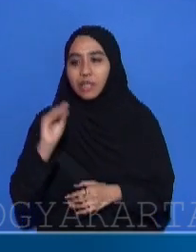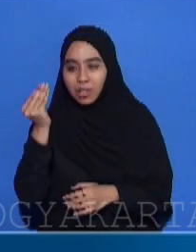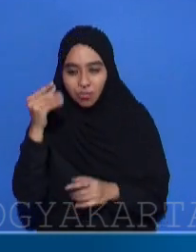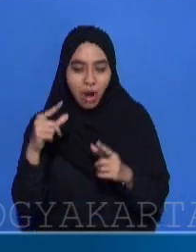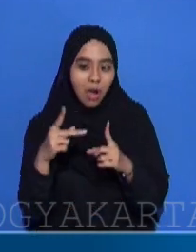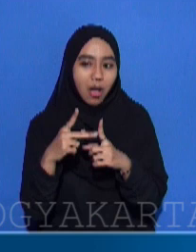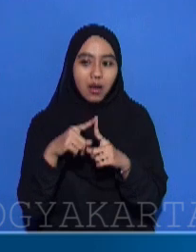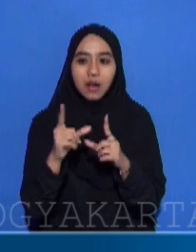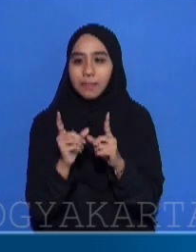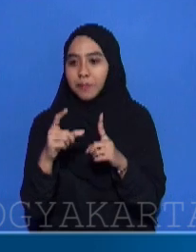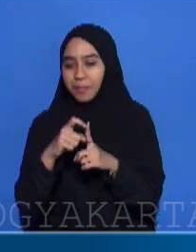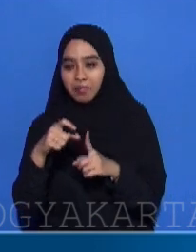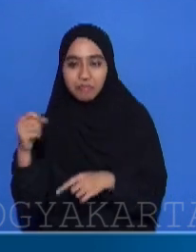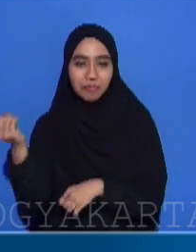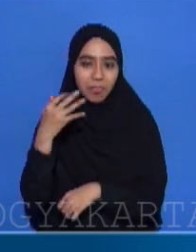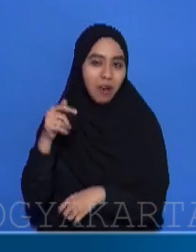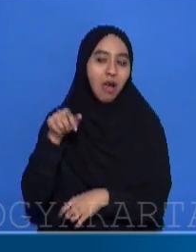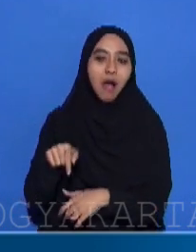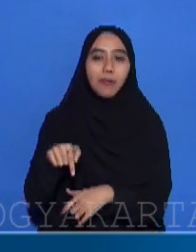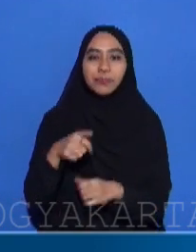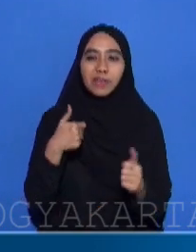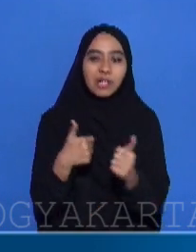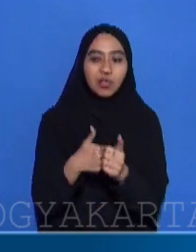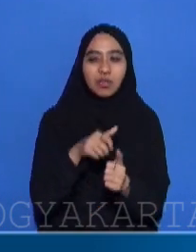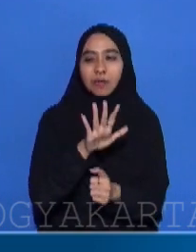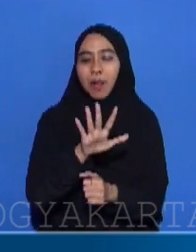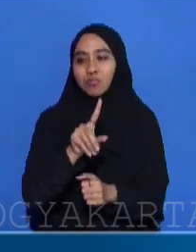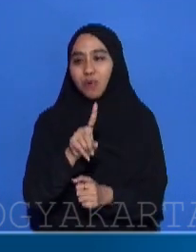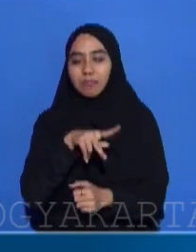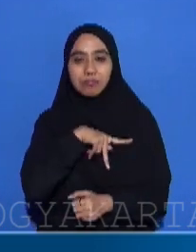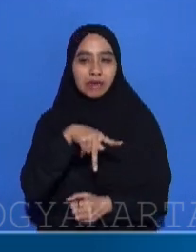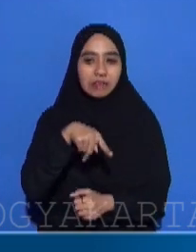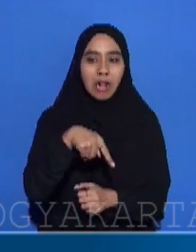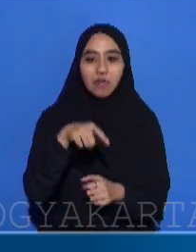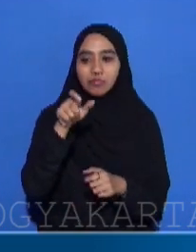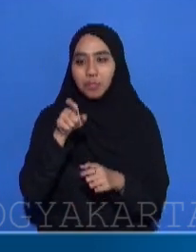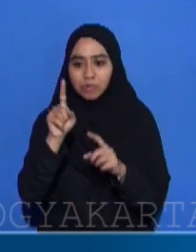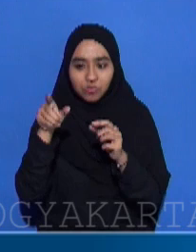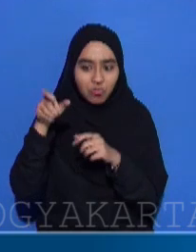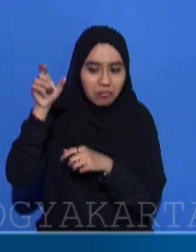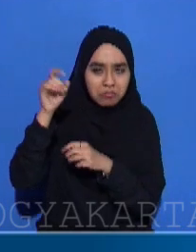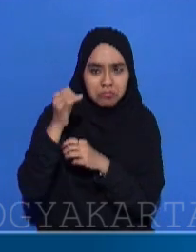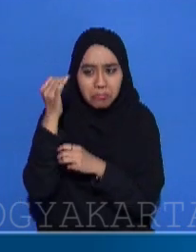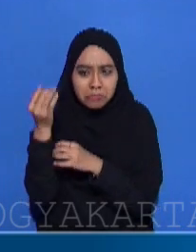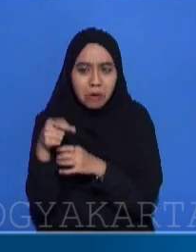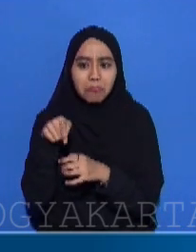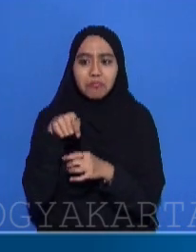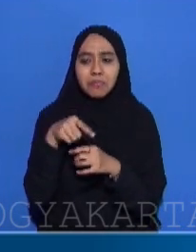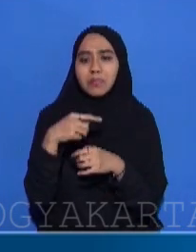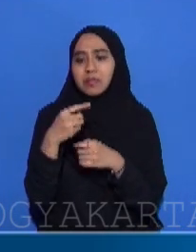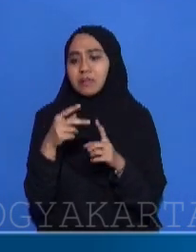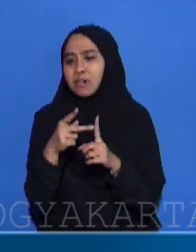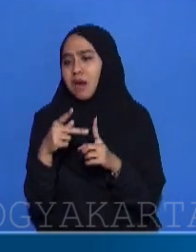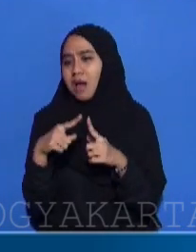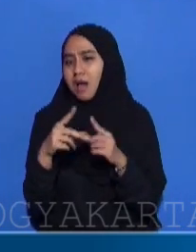menyampaikan for International short course diikuti 52 peserta dan 11 narasumber dari berbagai negara seperti Afghanistan Bangladesh